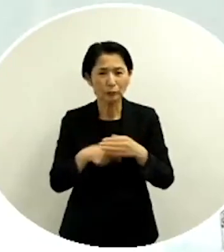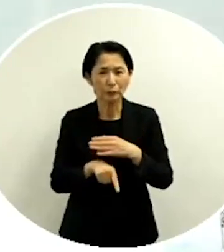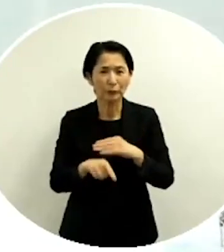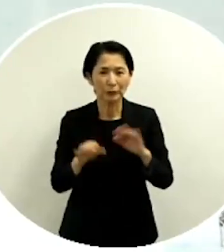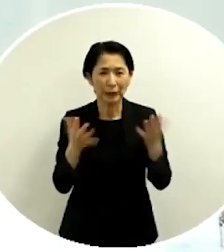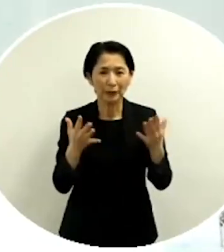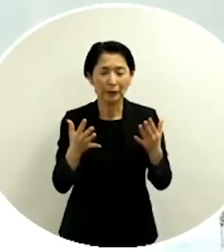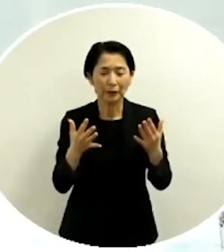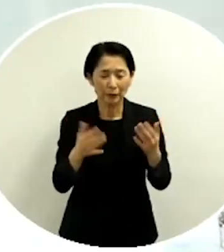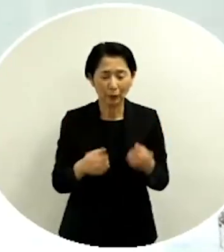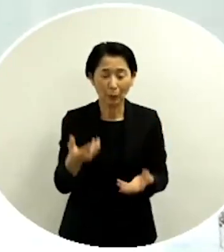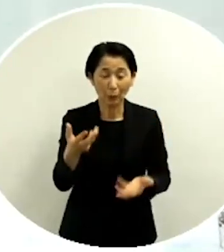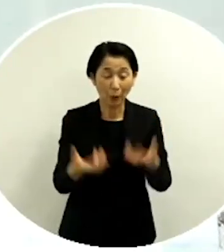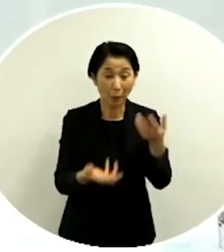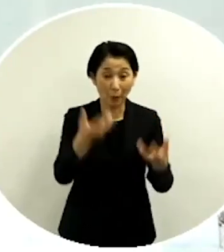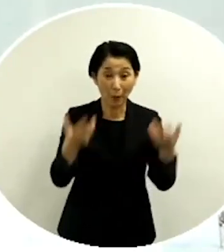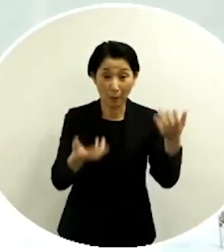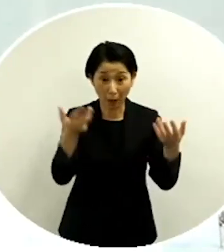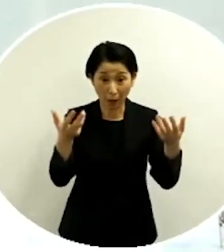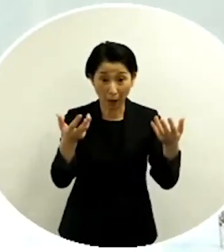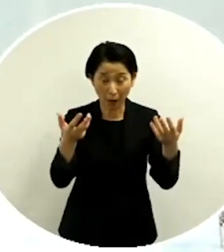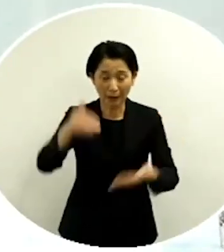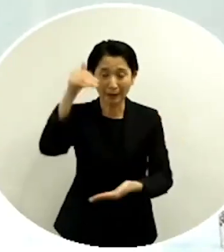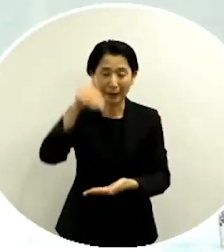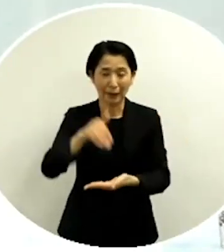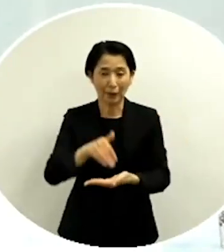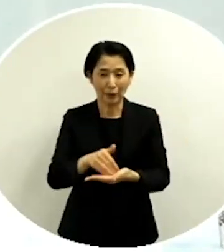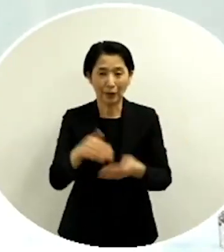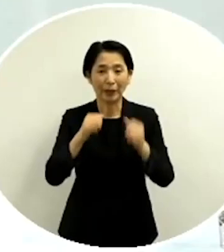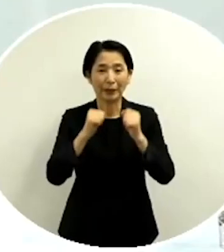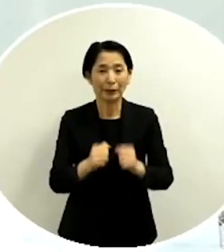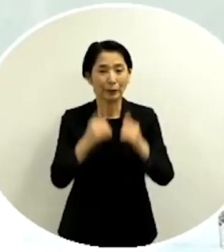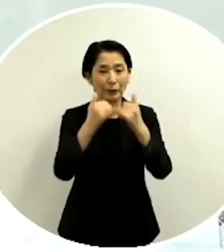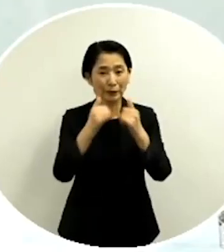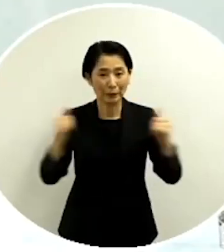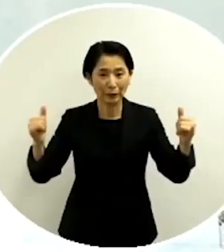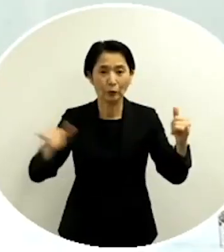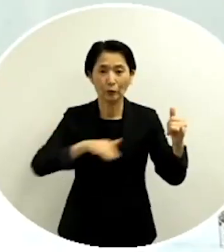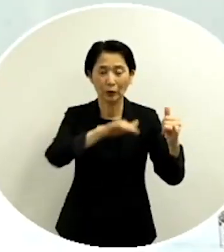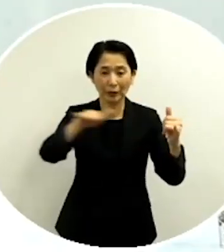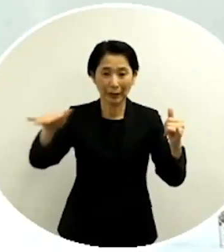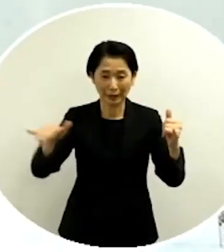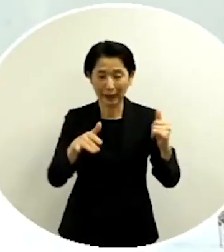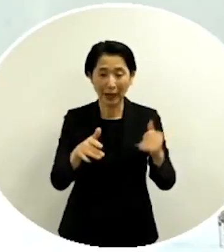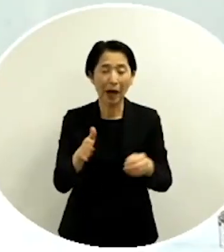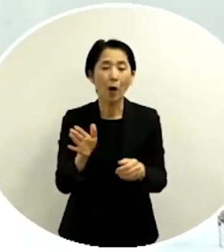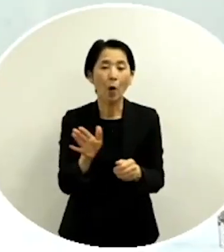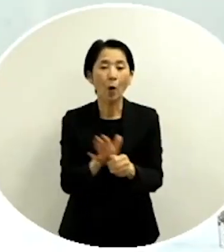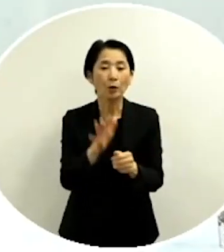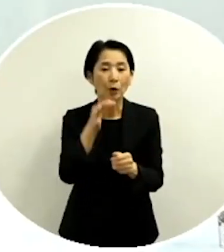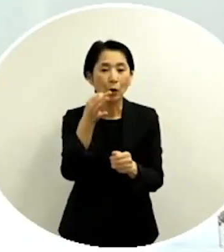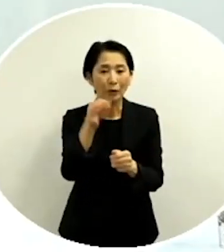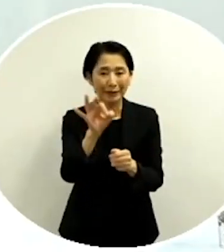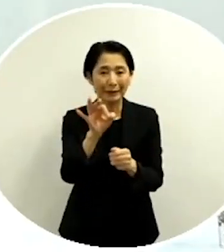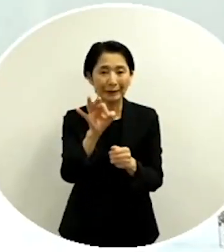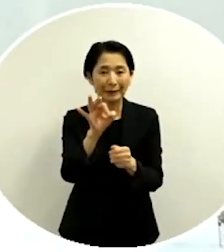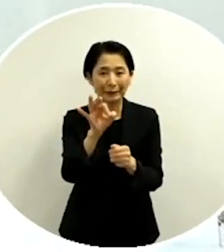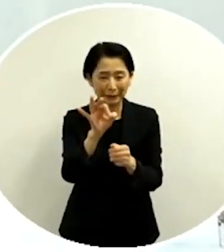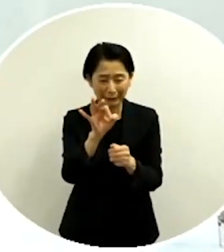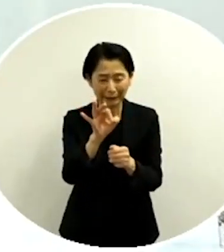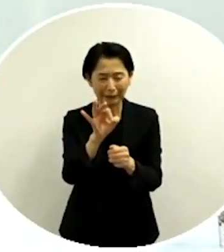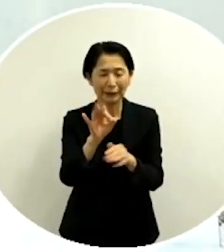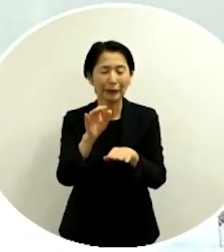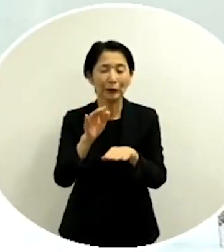巻き起こってですね最終的に住民の皆さんの手によって補助金の整理等がなされたり